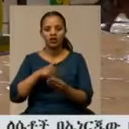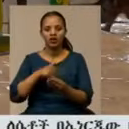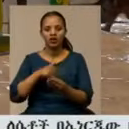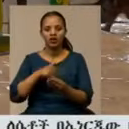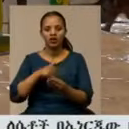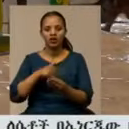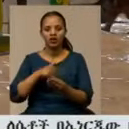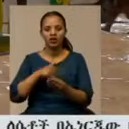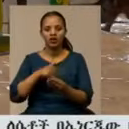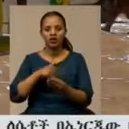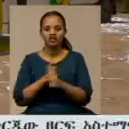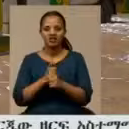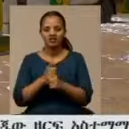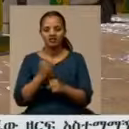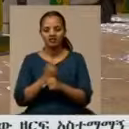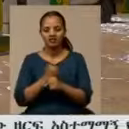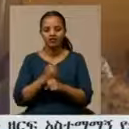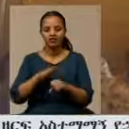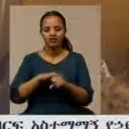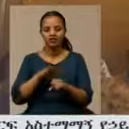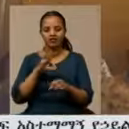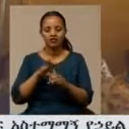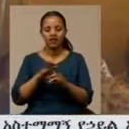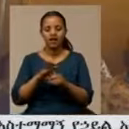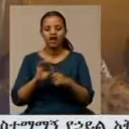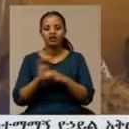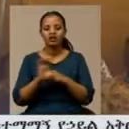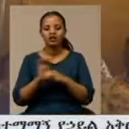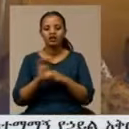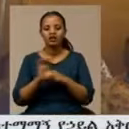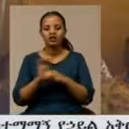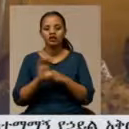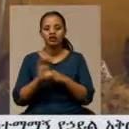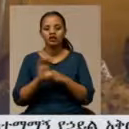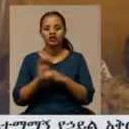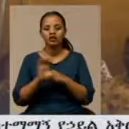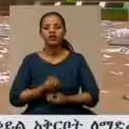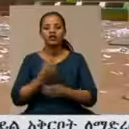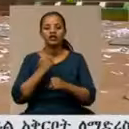የስፔሻሊቲ ቡና ኢንቨስትመንት ላይ ተሰማርተው አገራቸውን ለማሳደግና